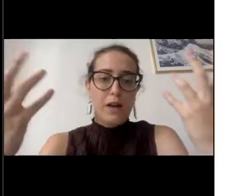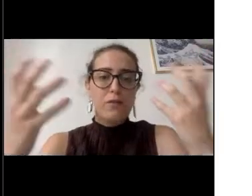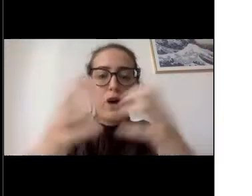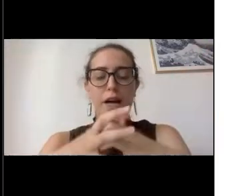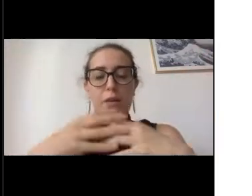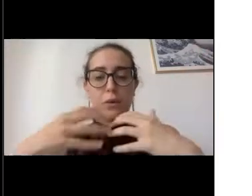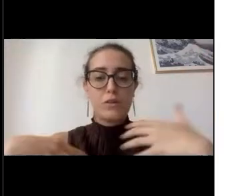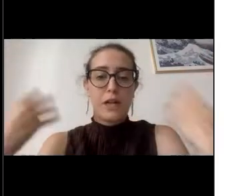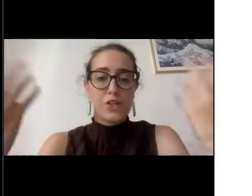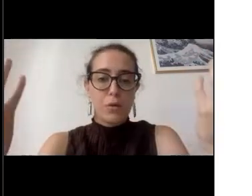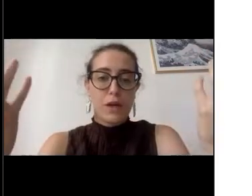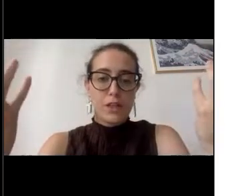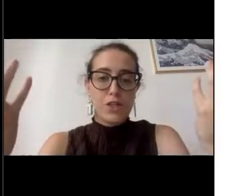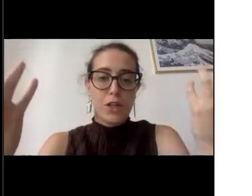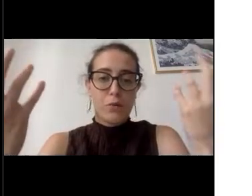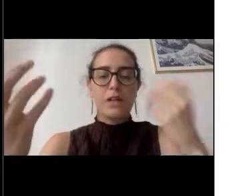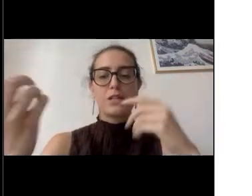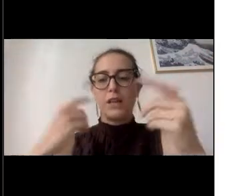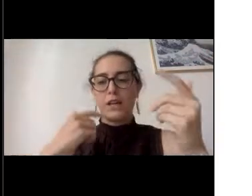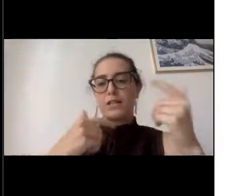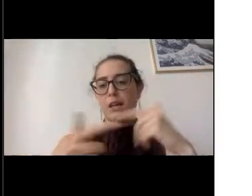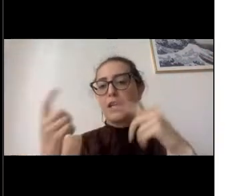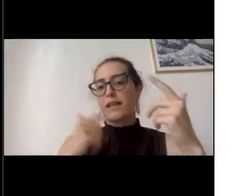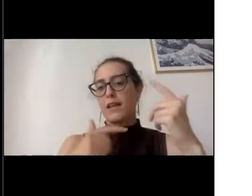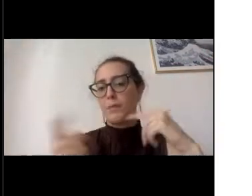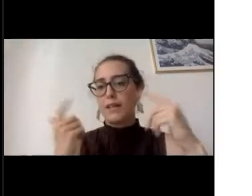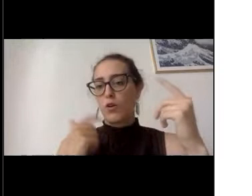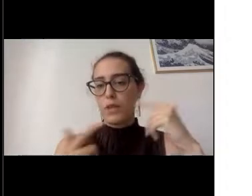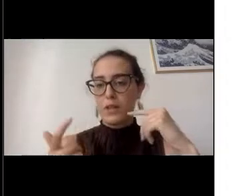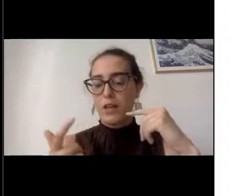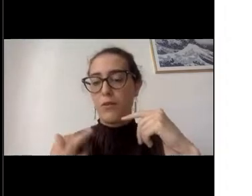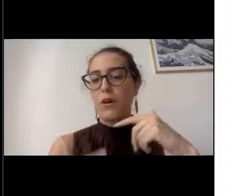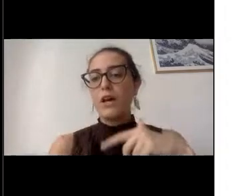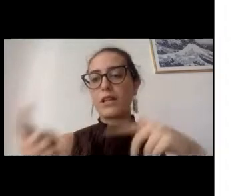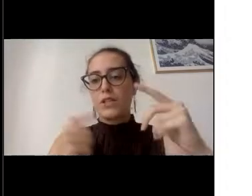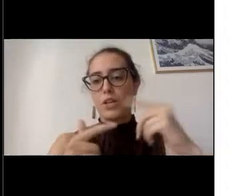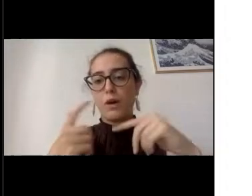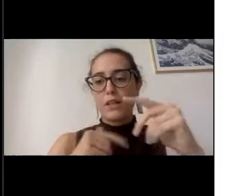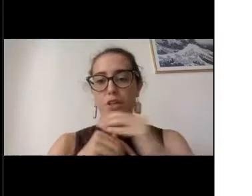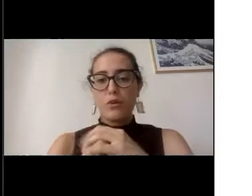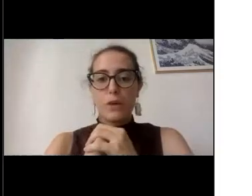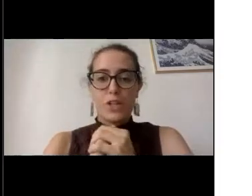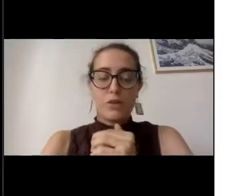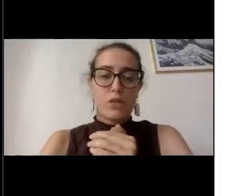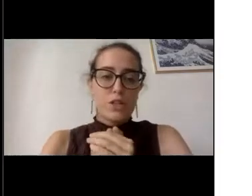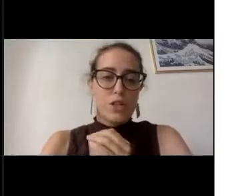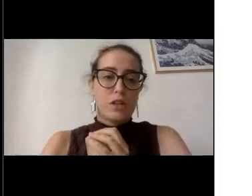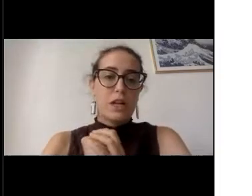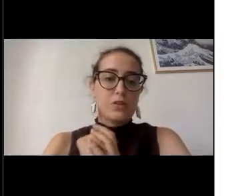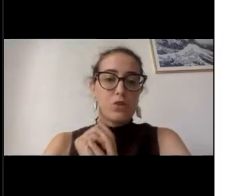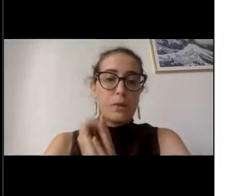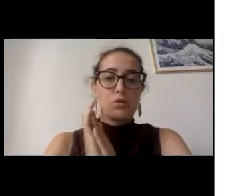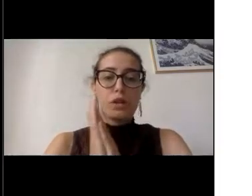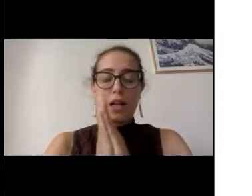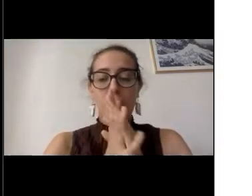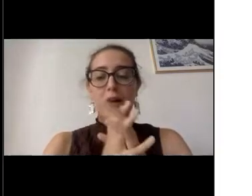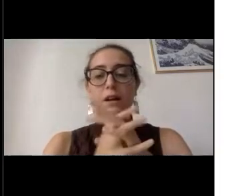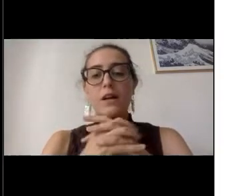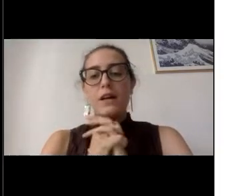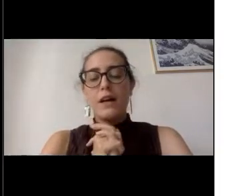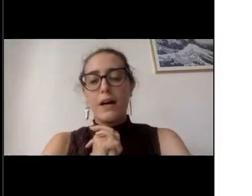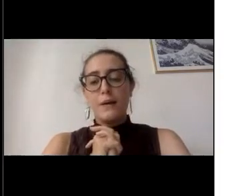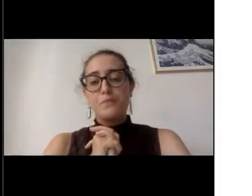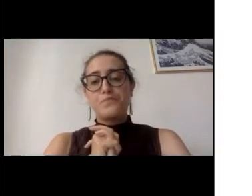55 o anche pronti per il 55 che si rimanda chiaramente all'obiettivo del 55 per cento sancito da legge europea sul